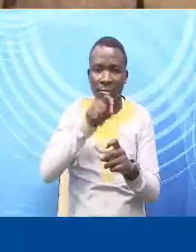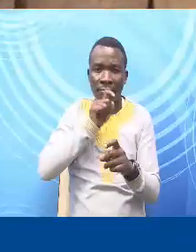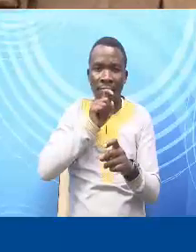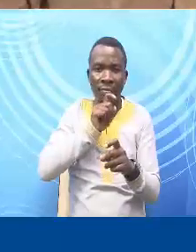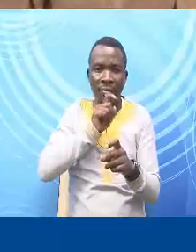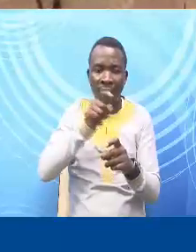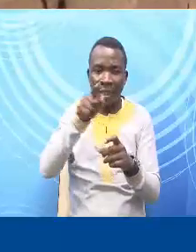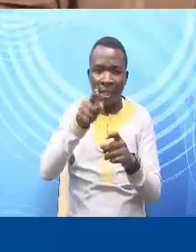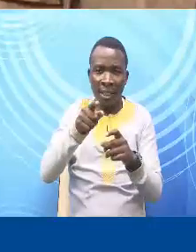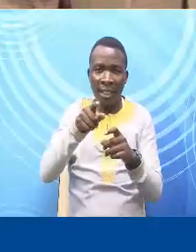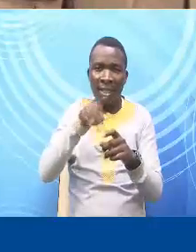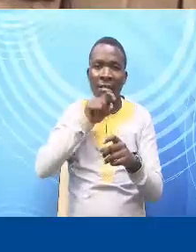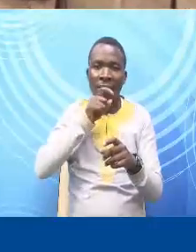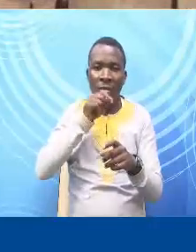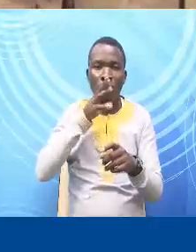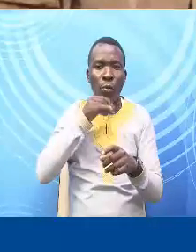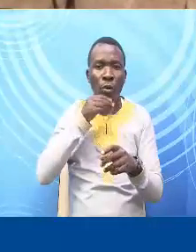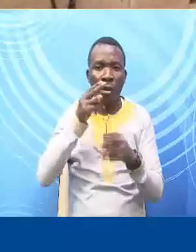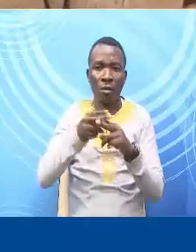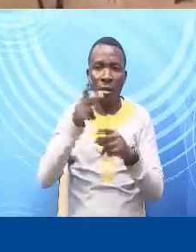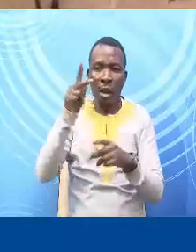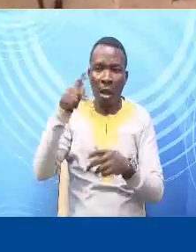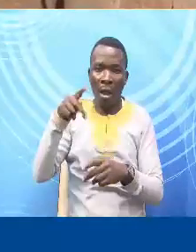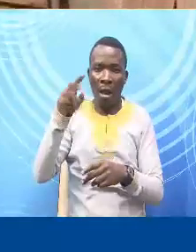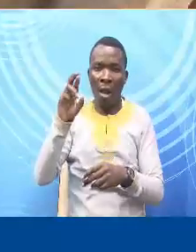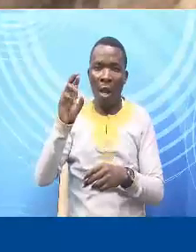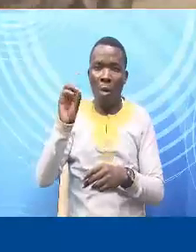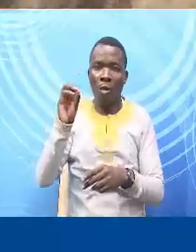Iyi ni isake ya kuroyiro.